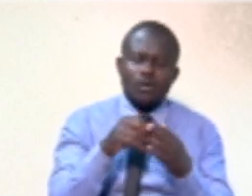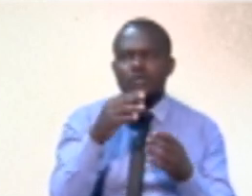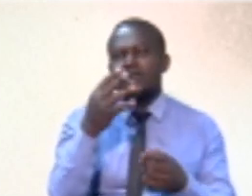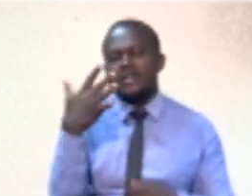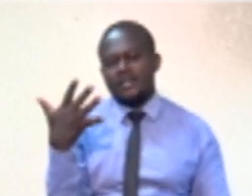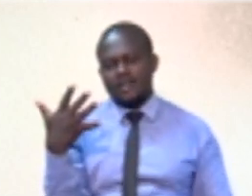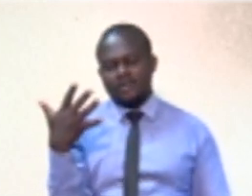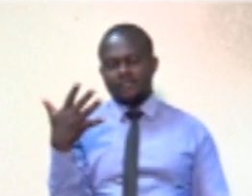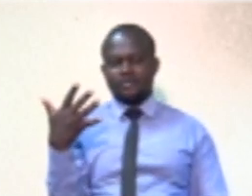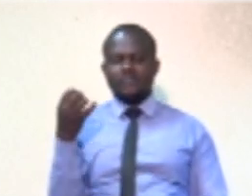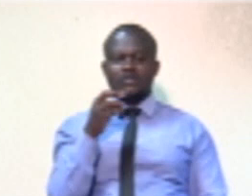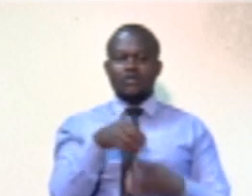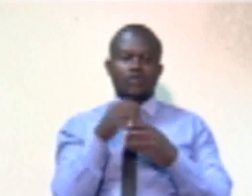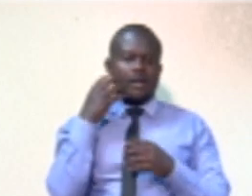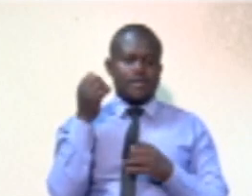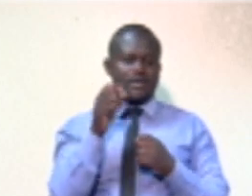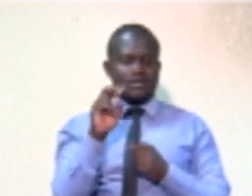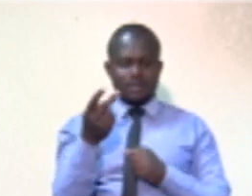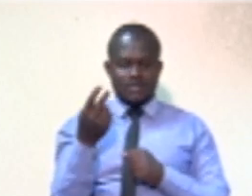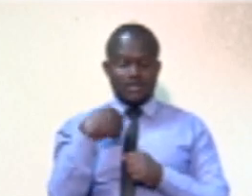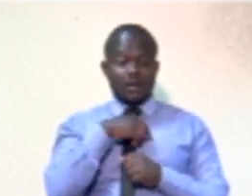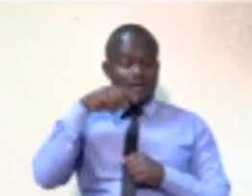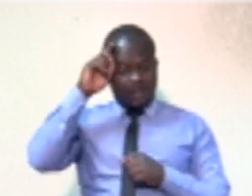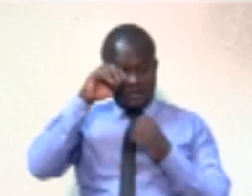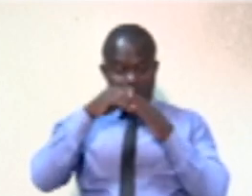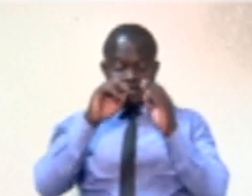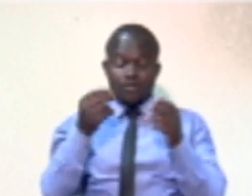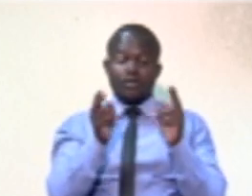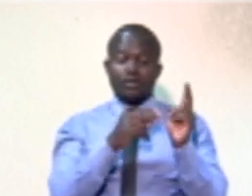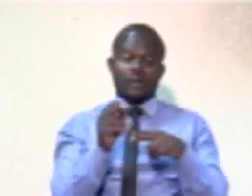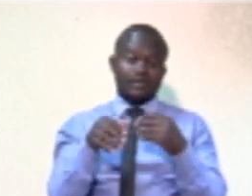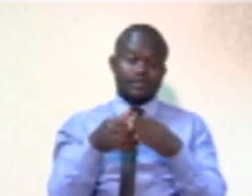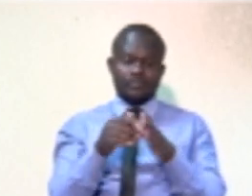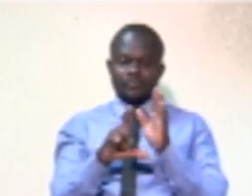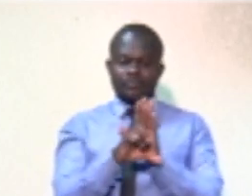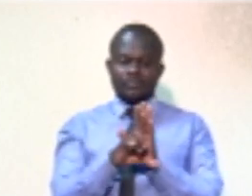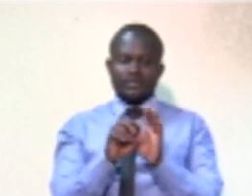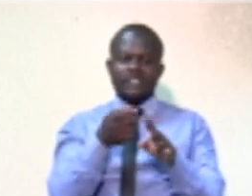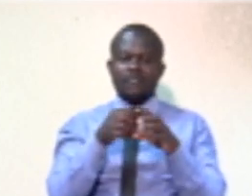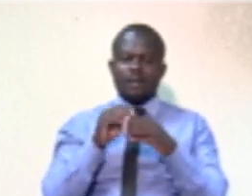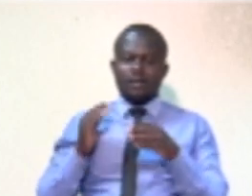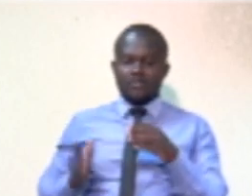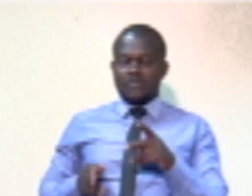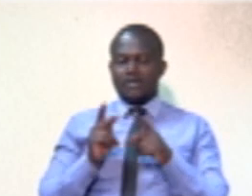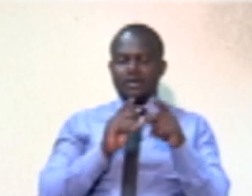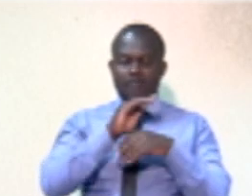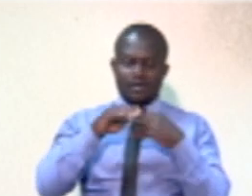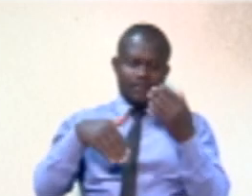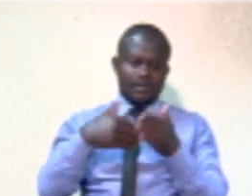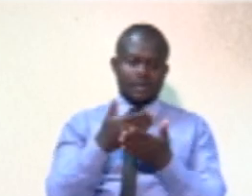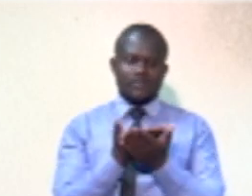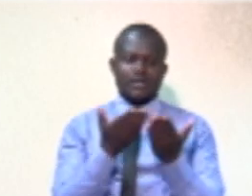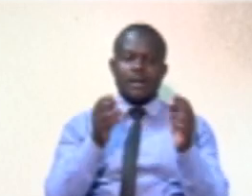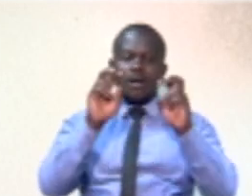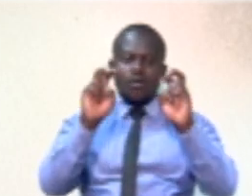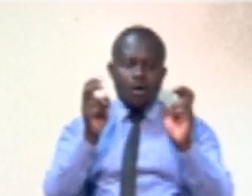n'ukwezi mbambe n'amezi n'abiri ntekereza rero yuko n'ubundi ibyemezo bifatwa bituruka ku myitwarire y'abaturage tukaba dusaba rero